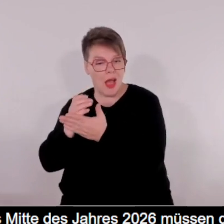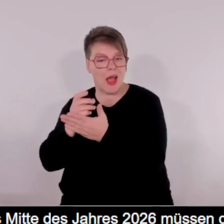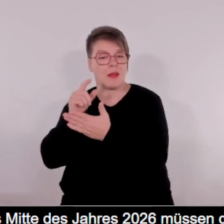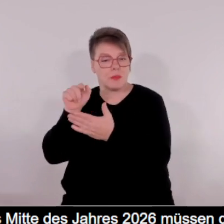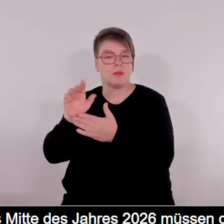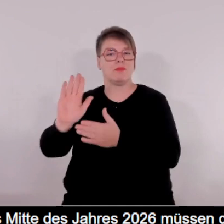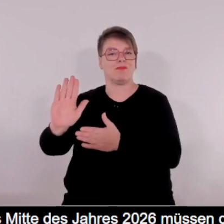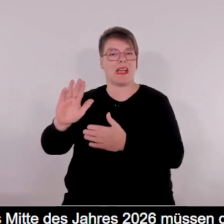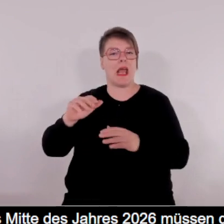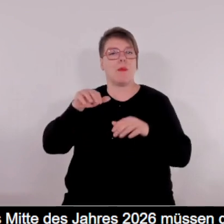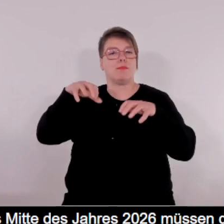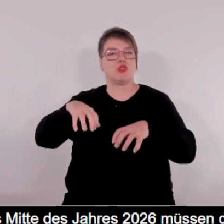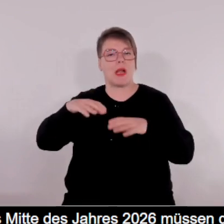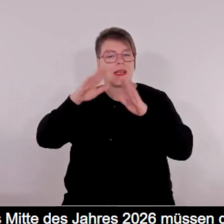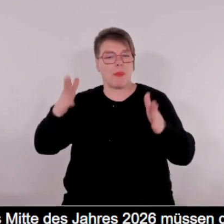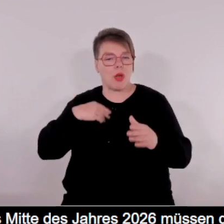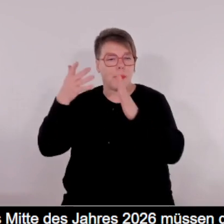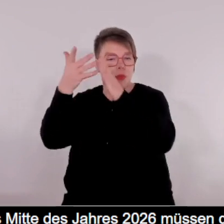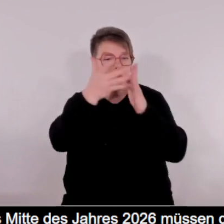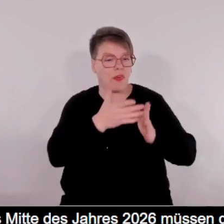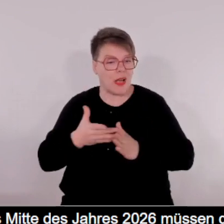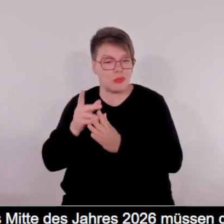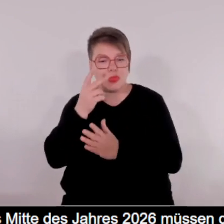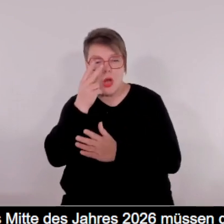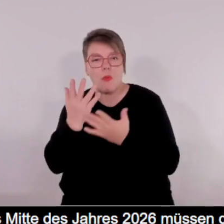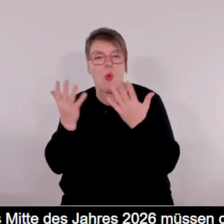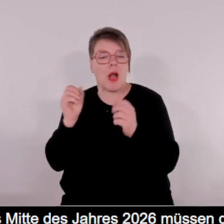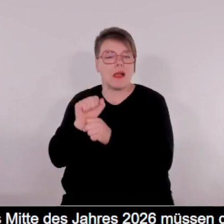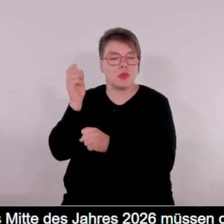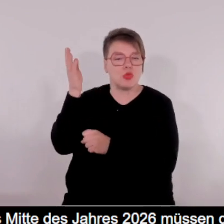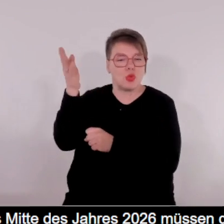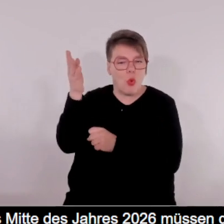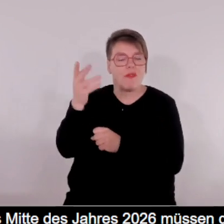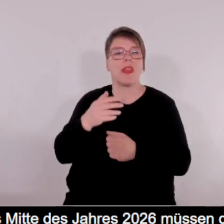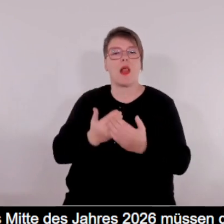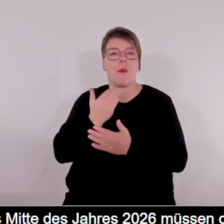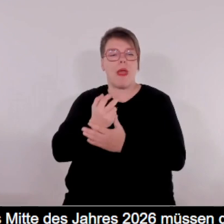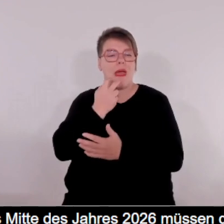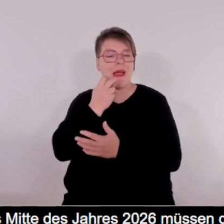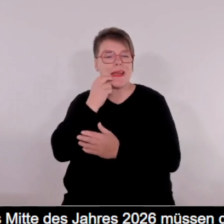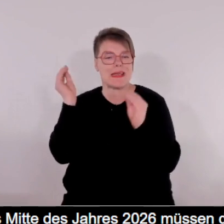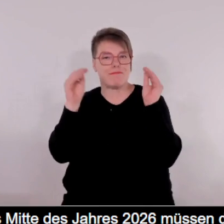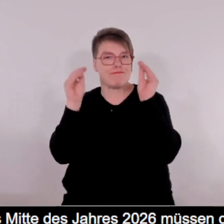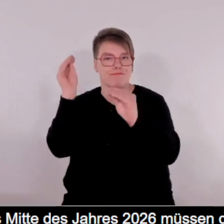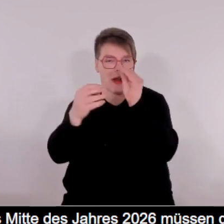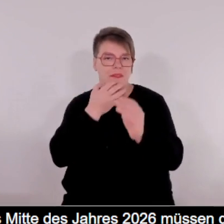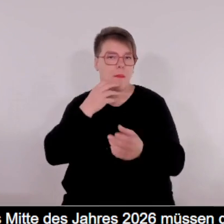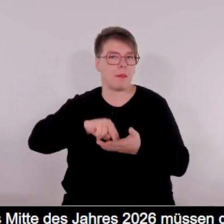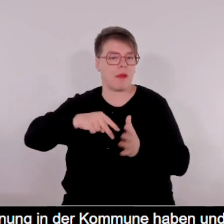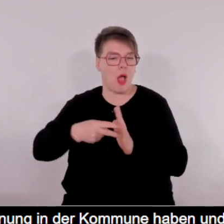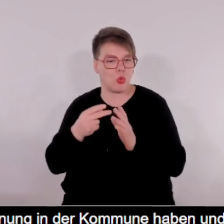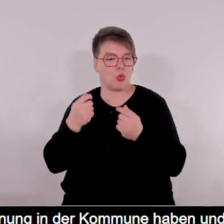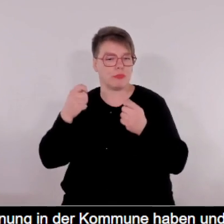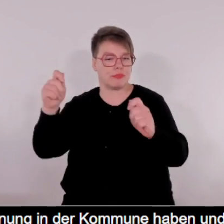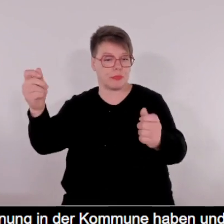betriebenes Wärmenetz auf Hackschnitzel, auf erneuerbare Energien, auf Geothermie und so weiter umstellen. Das wird